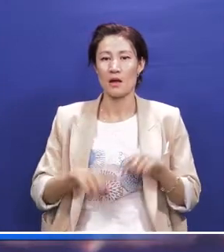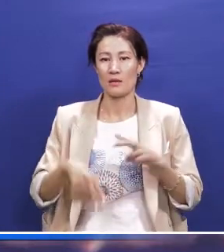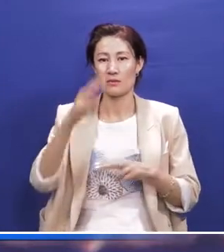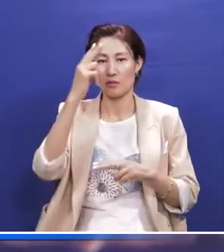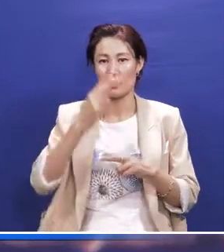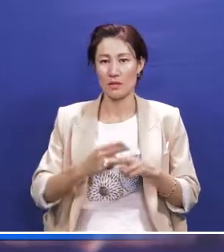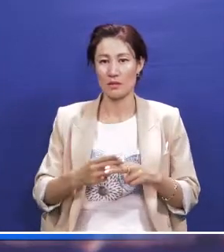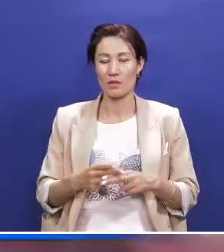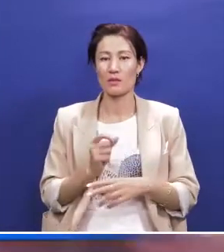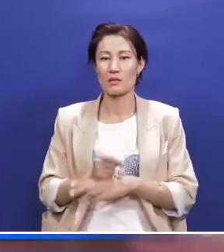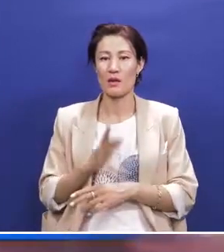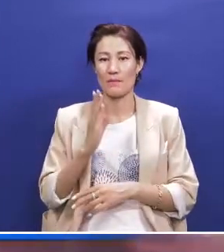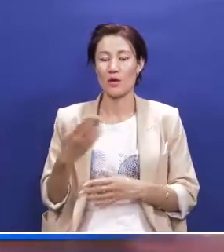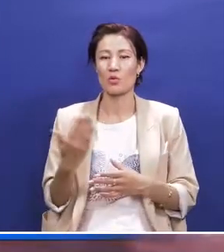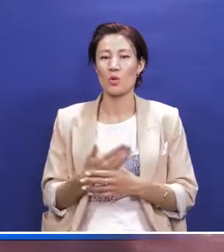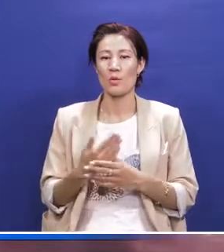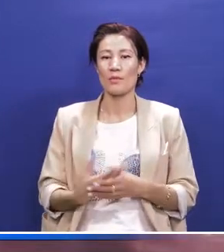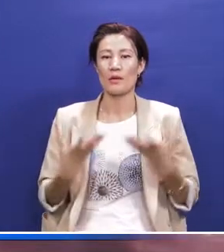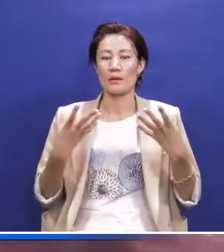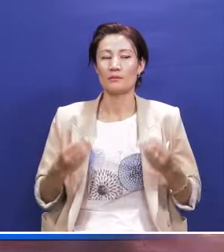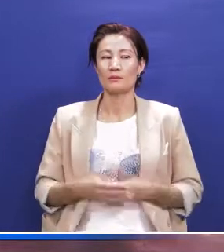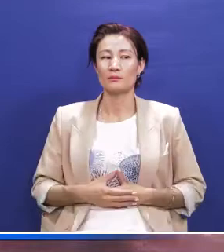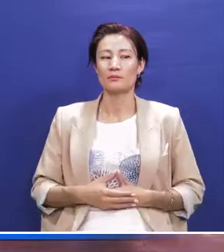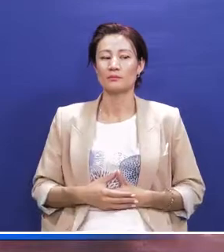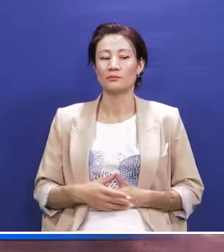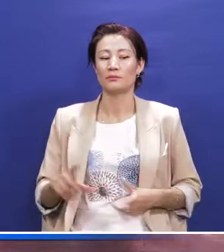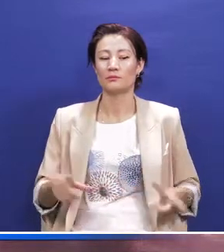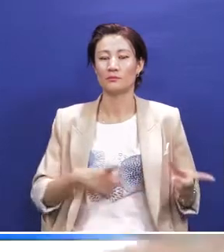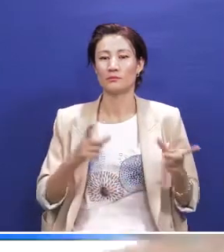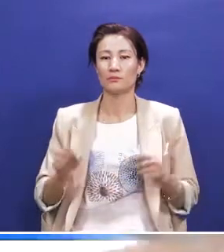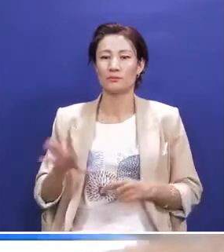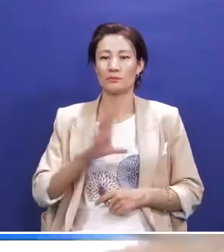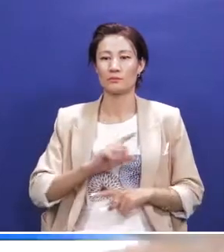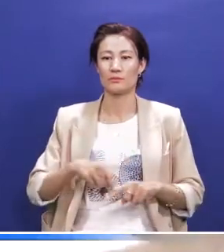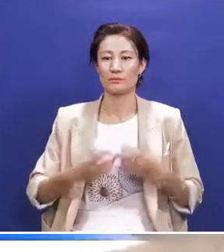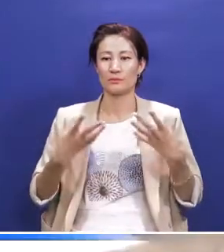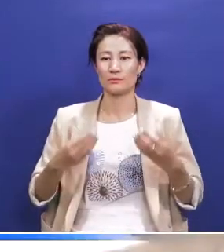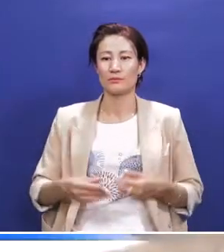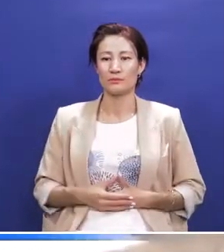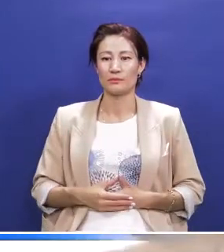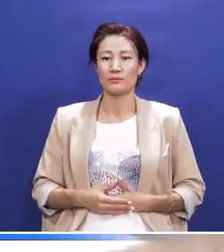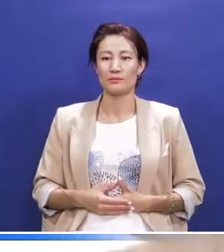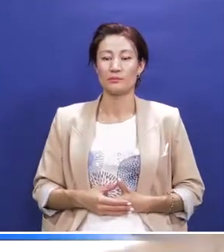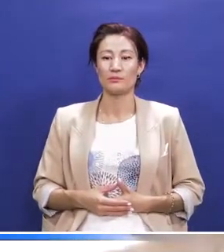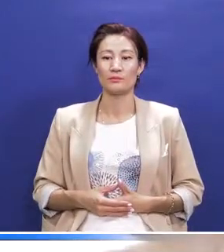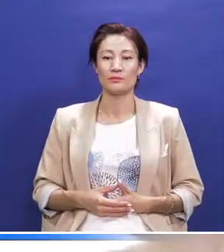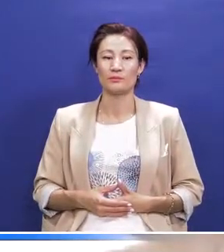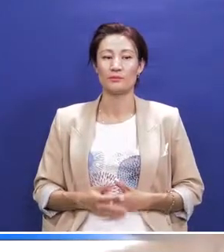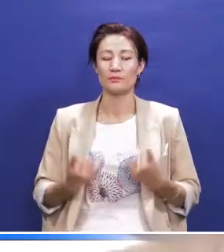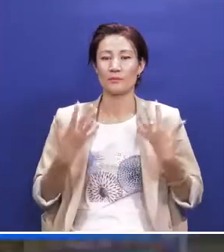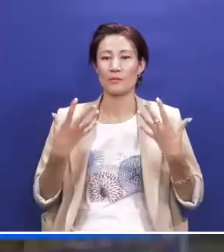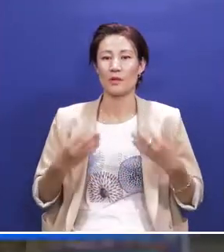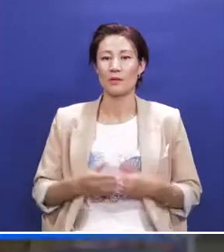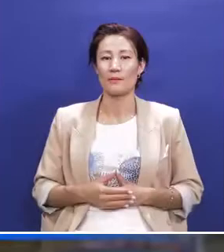ағамыздың пәрменімен, сол кісінің көмегімен елге қайта оралды, осында алып кеп орналастырылды. Бүгінгі